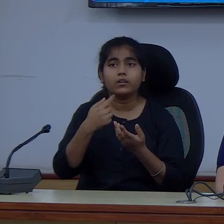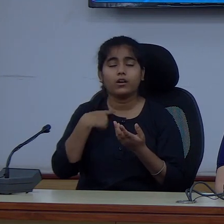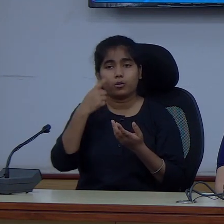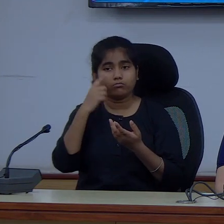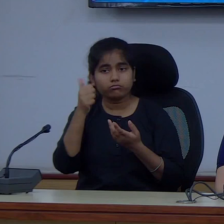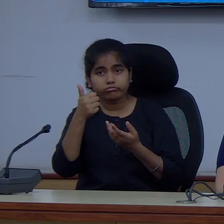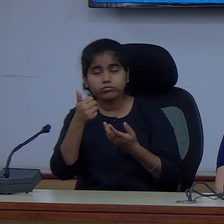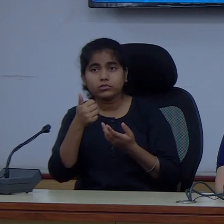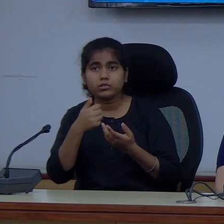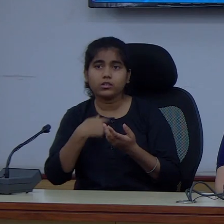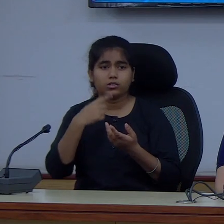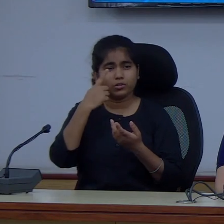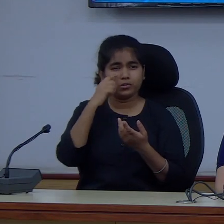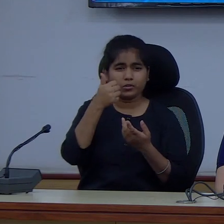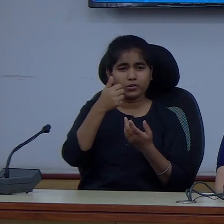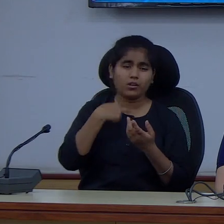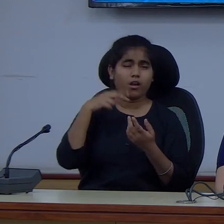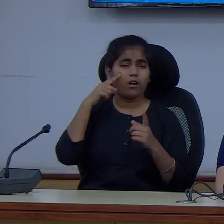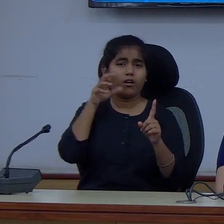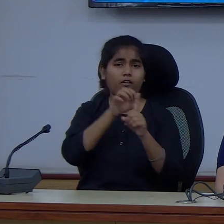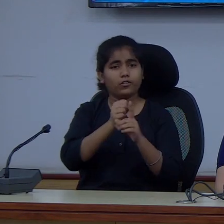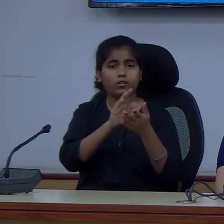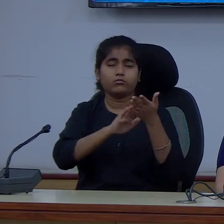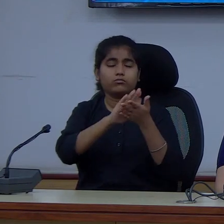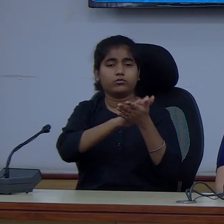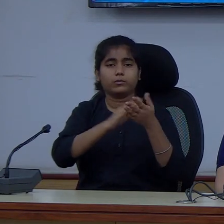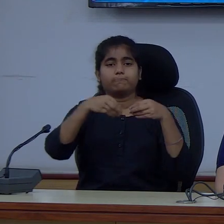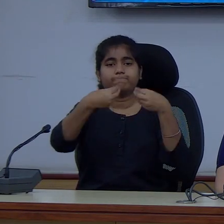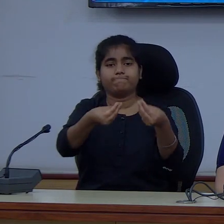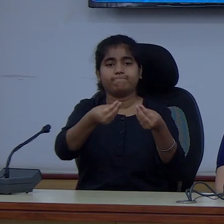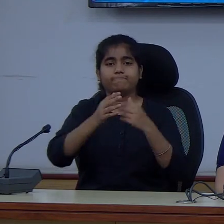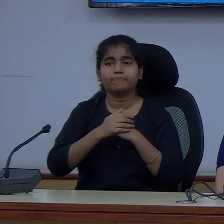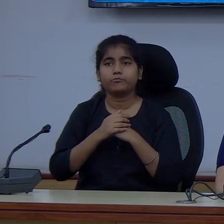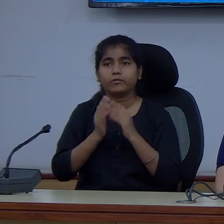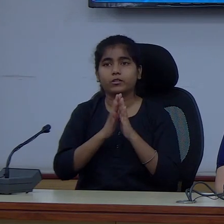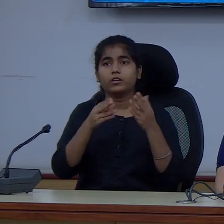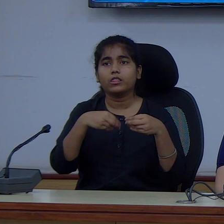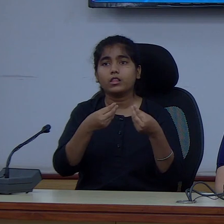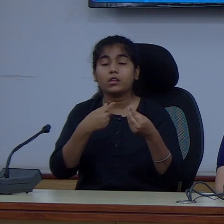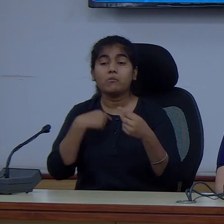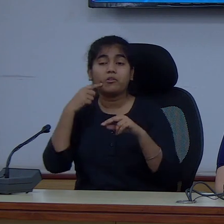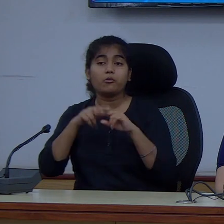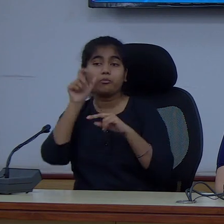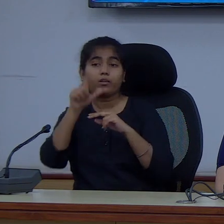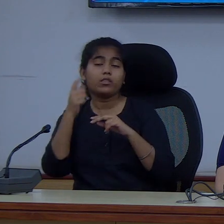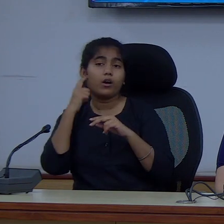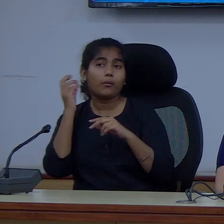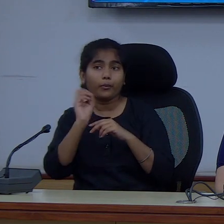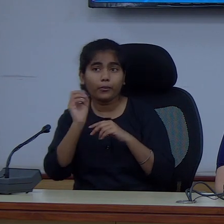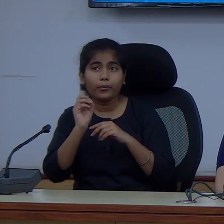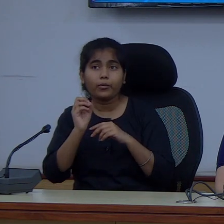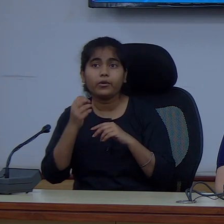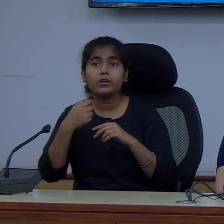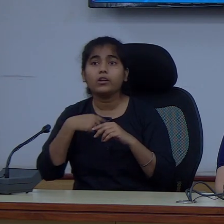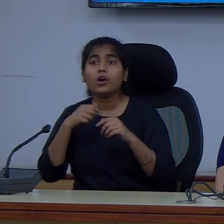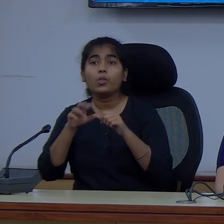मेरी कक्षा में, मेरी क्लास में कोई ऐसा बच्चा भी हो सकता है जिसको सुनाई नहीं देता, ठीक है, जिसको दिखाई नहीं देता वो तो हमें बहुत आसानी से समझ में